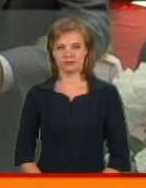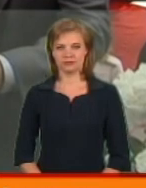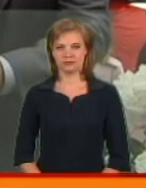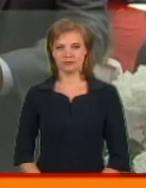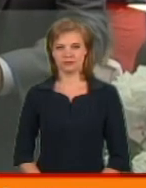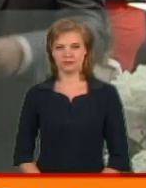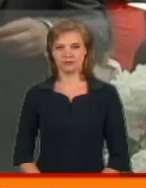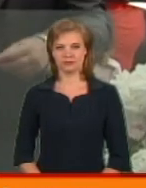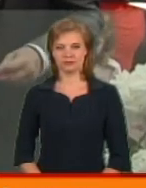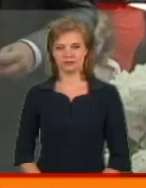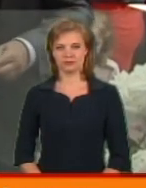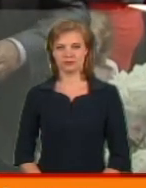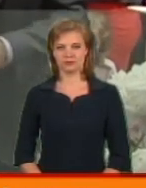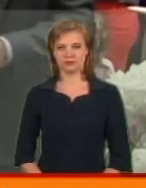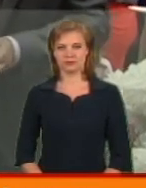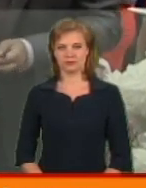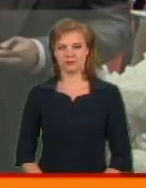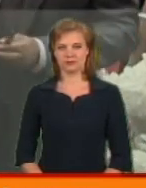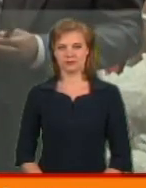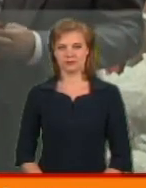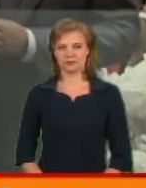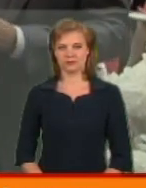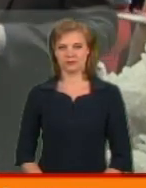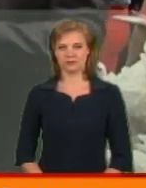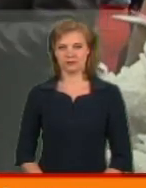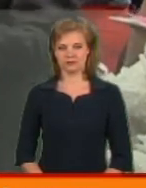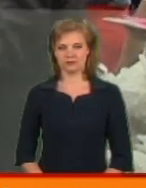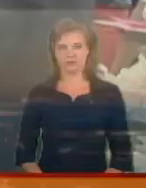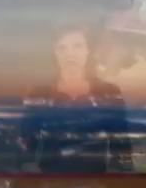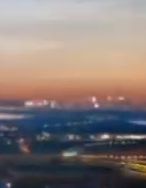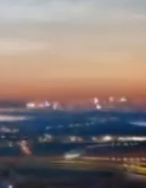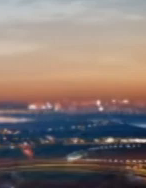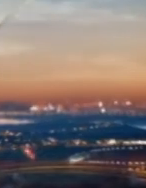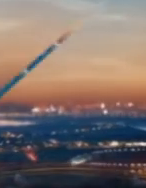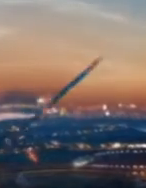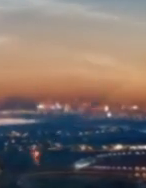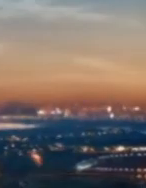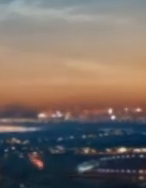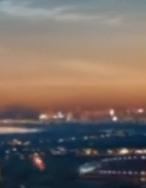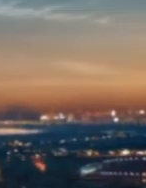Ірина Драбок, Микола Рищенко, програма «Вікна СТБ».